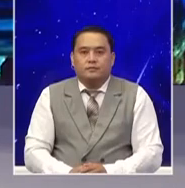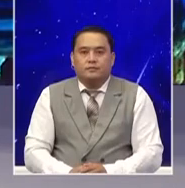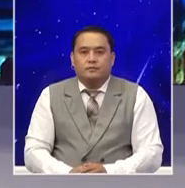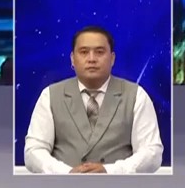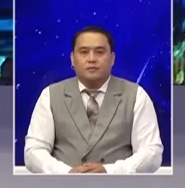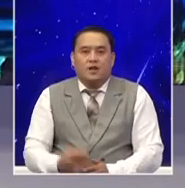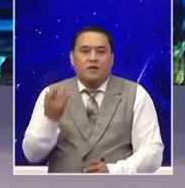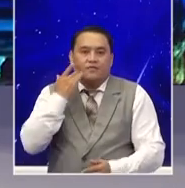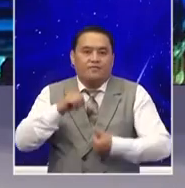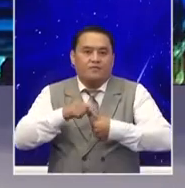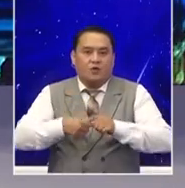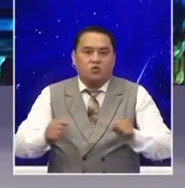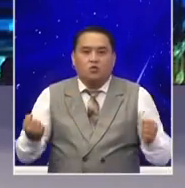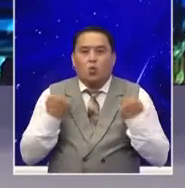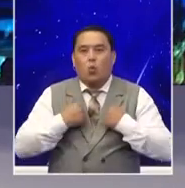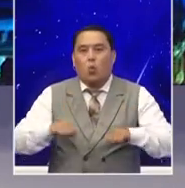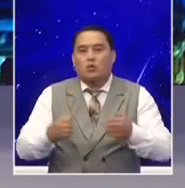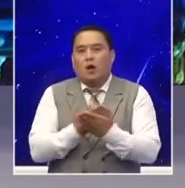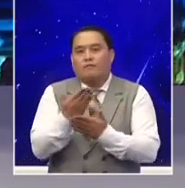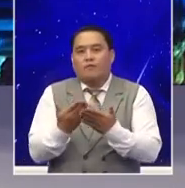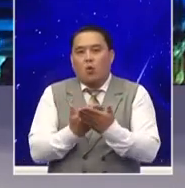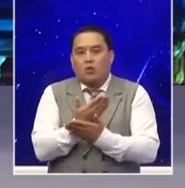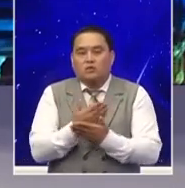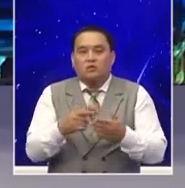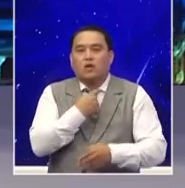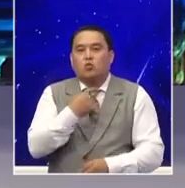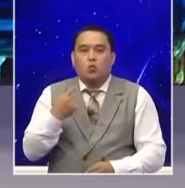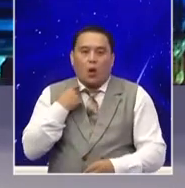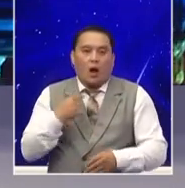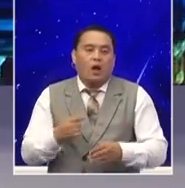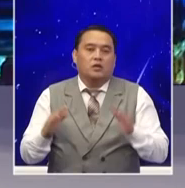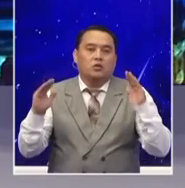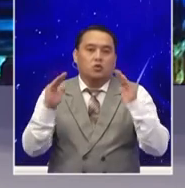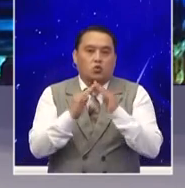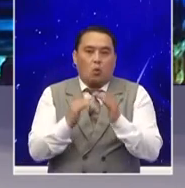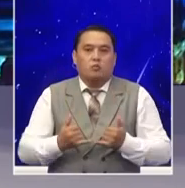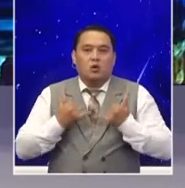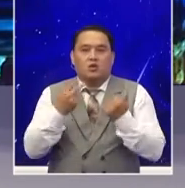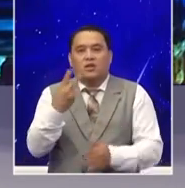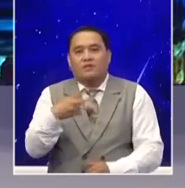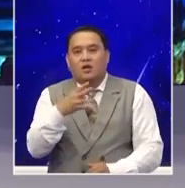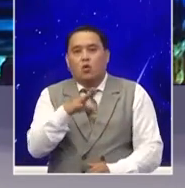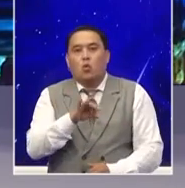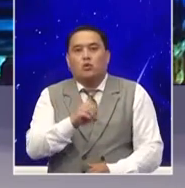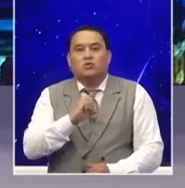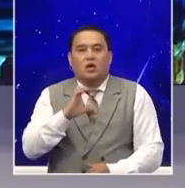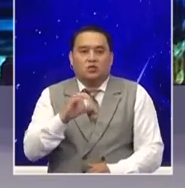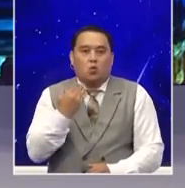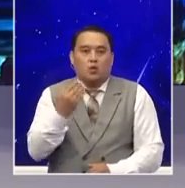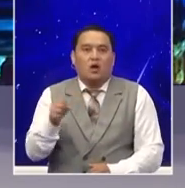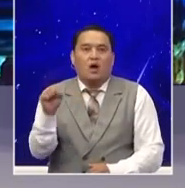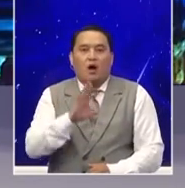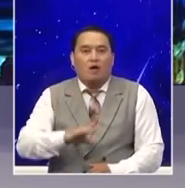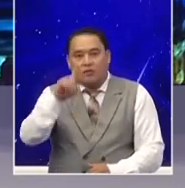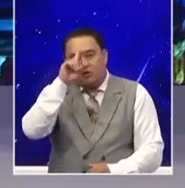Вечная память герою. Очередной арт-объект украсил стены Талдыкургана. В этот раз он посвящен 20-летнему Олжасу Кулжабекову.